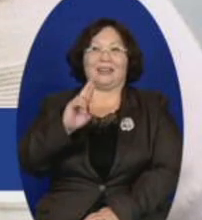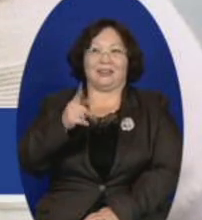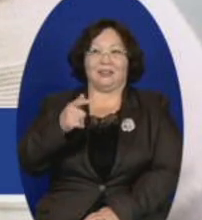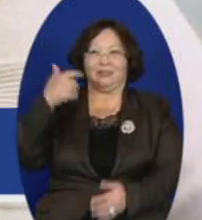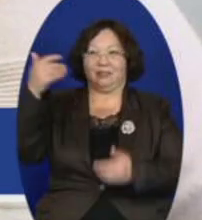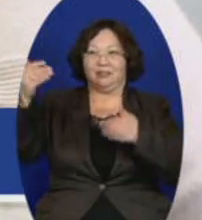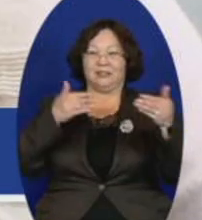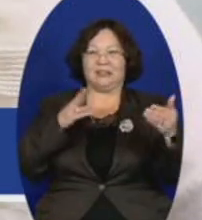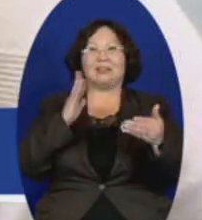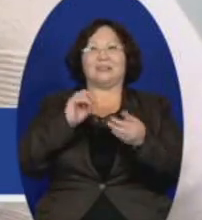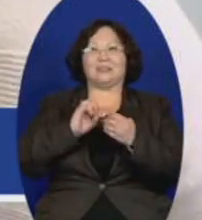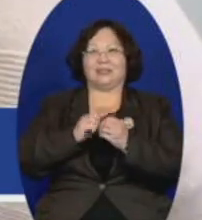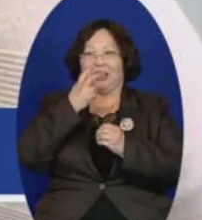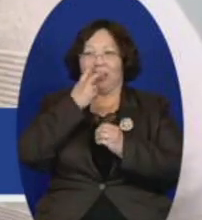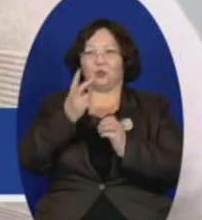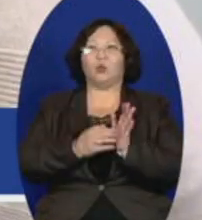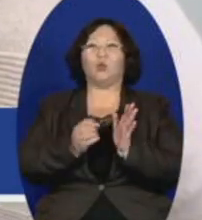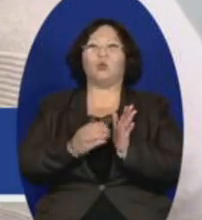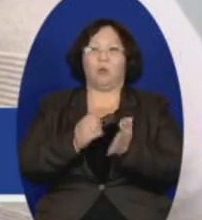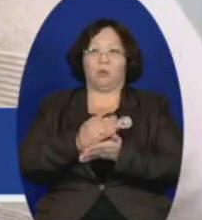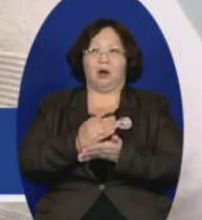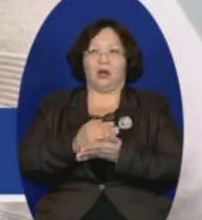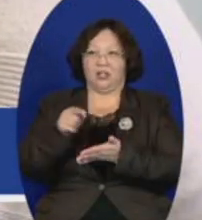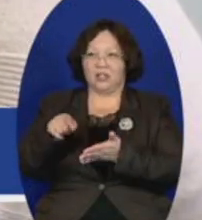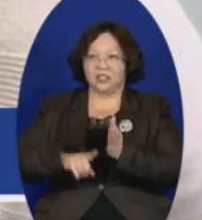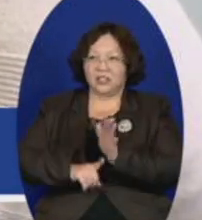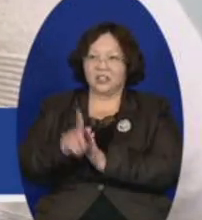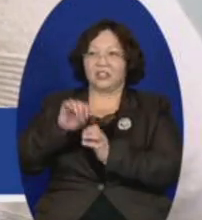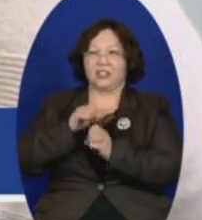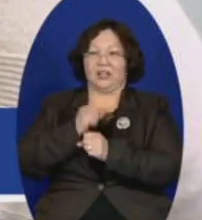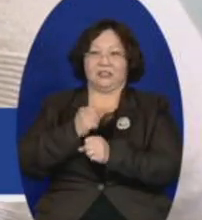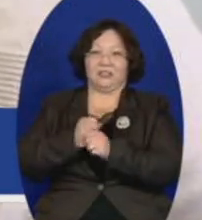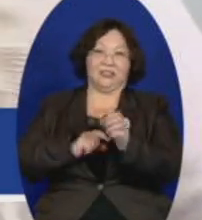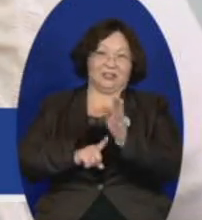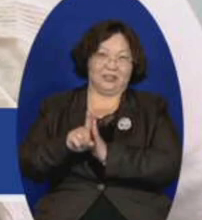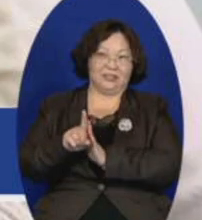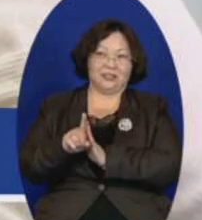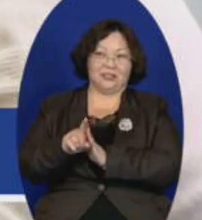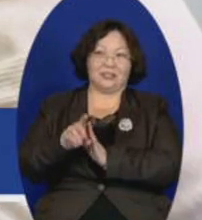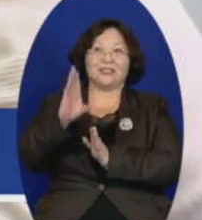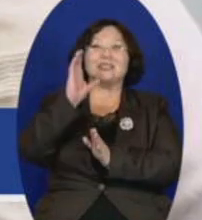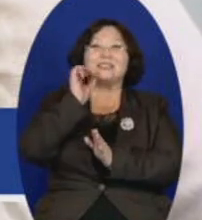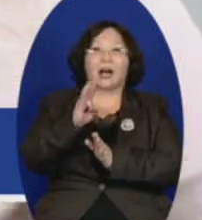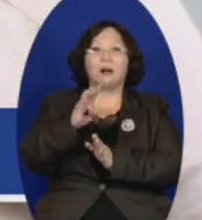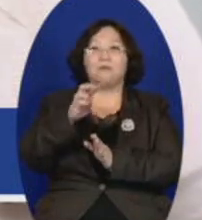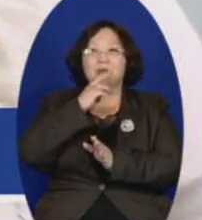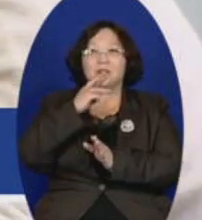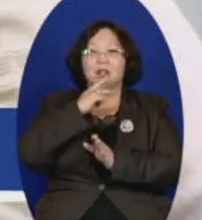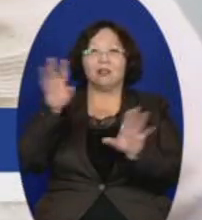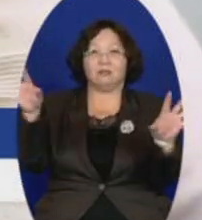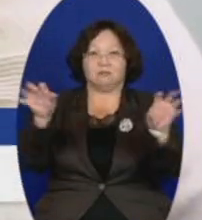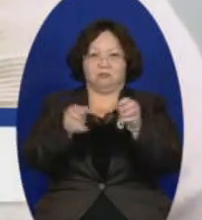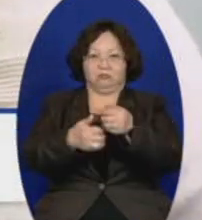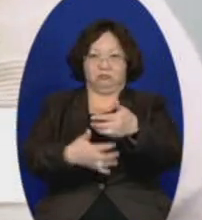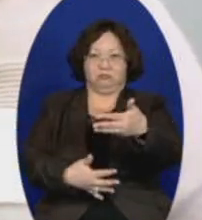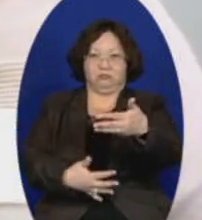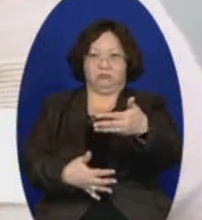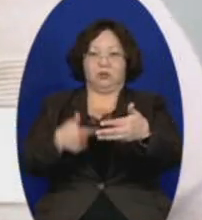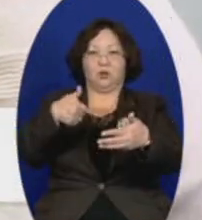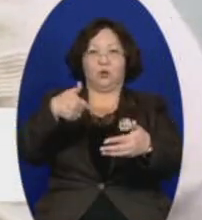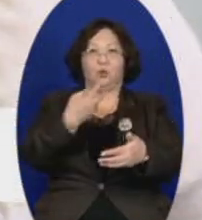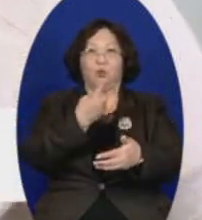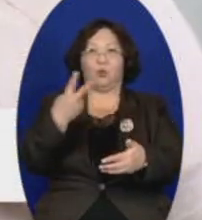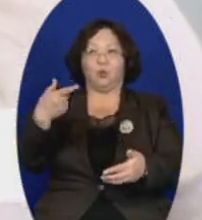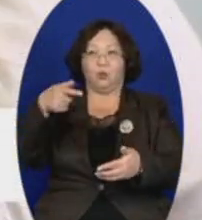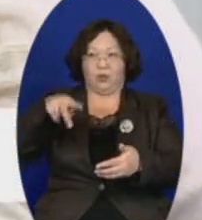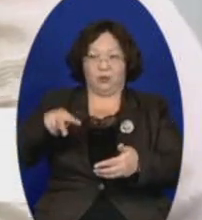хараад. Энэ бол дөнгөж ихэн шат байхгүй. Зүгээр энэ байгаа сангаад дижитал болгож л хадгалж байгаа. Google хэдхэн асуултаар асууж байгаа дэлхийн стандартлог.